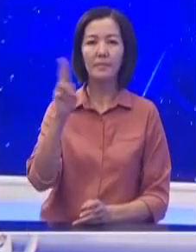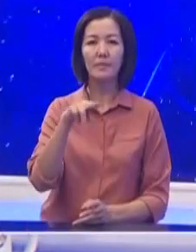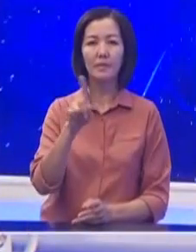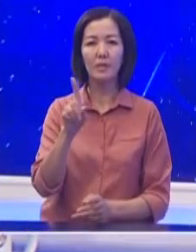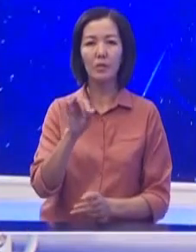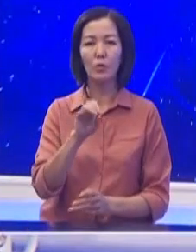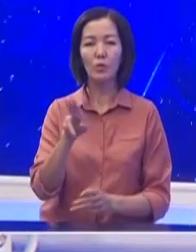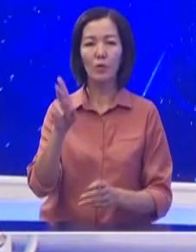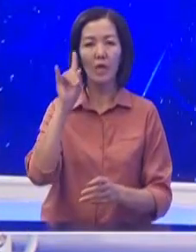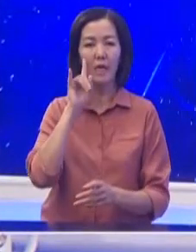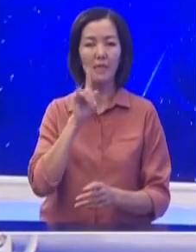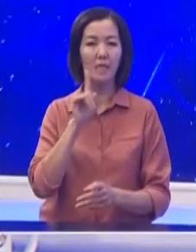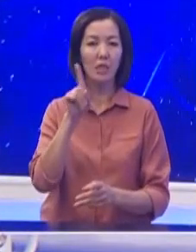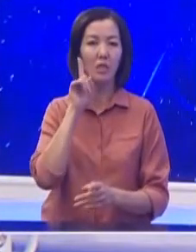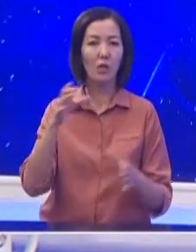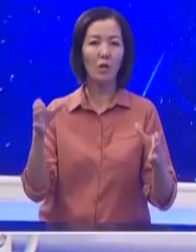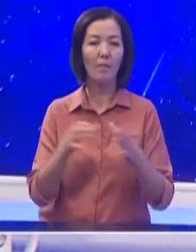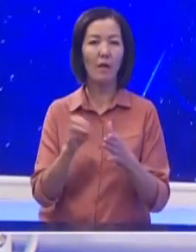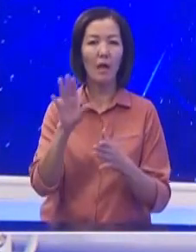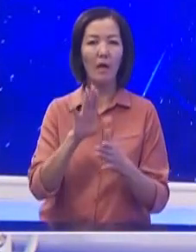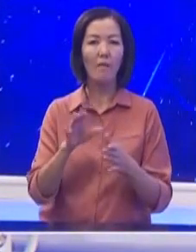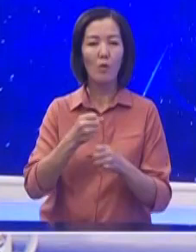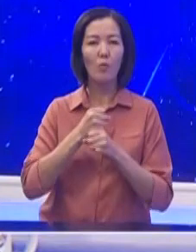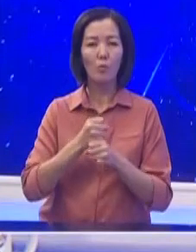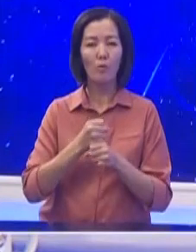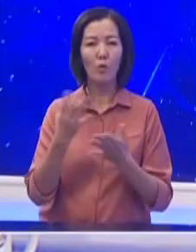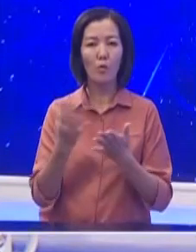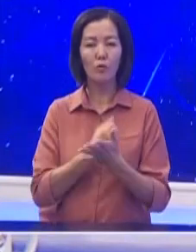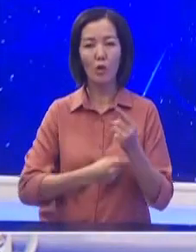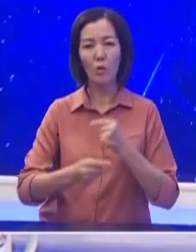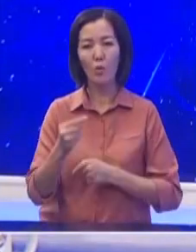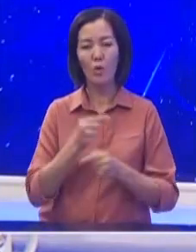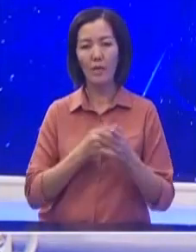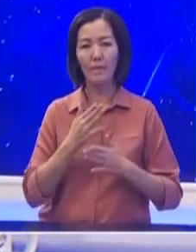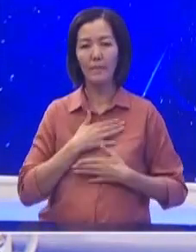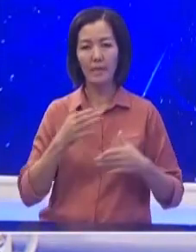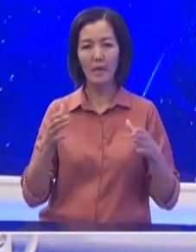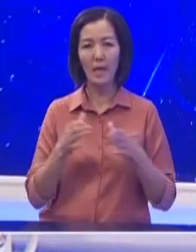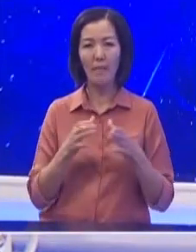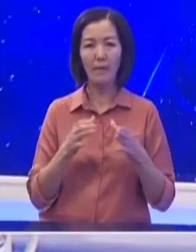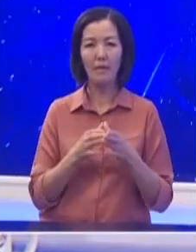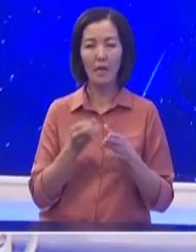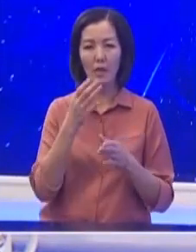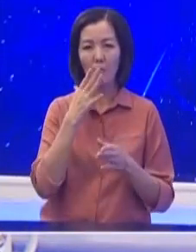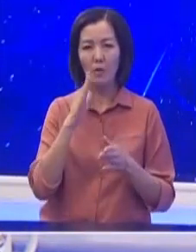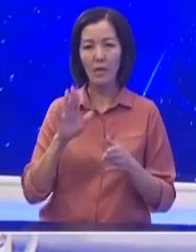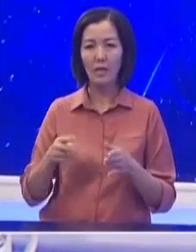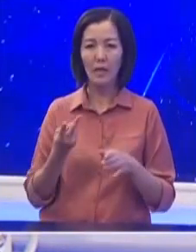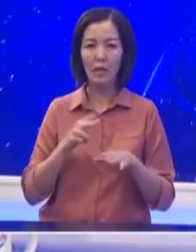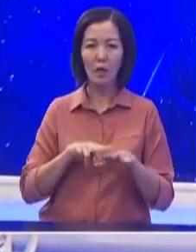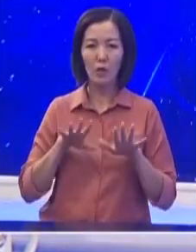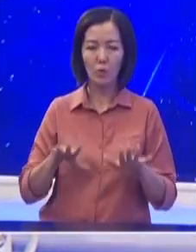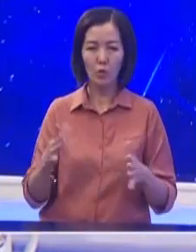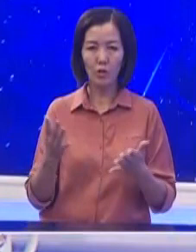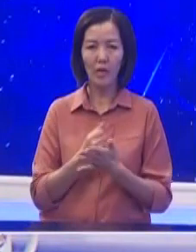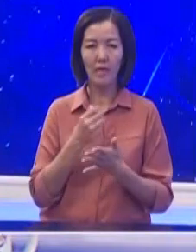Дзюдодан Қазақстанның жастар құрама командасы Еуропа кубогынан олжалы оралды. Жерлестеріміз жалпы командалық есепте Жапониядан кейінгі 2